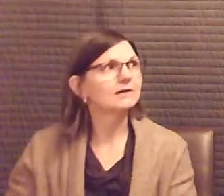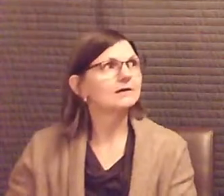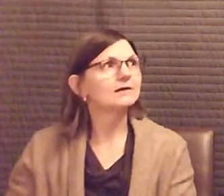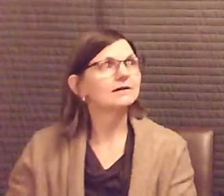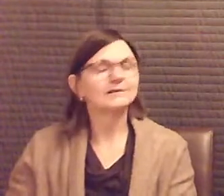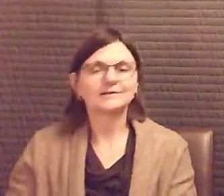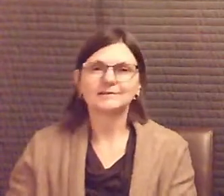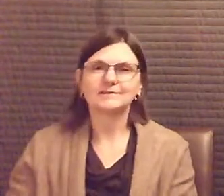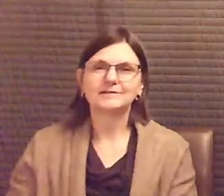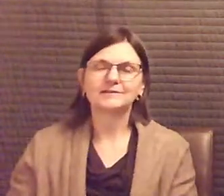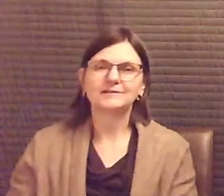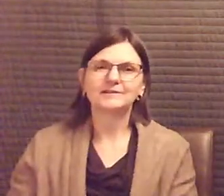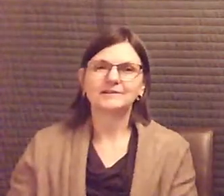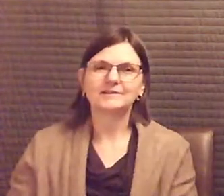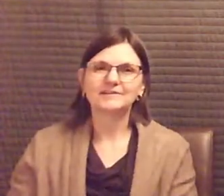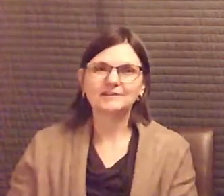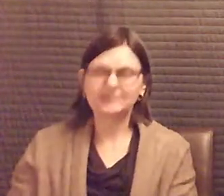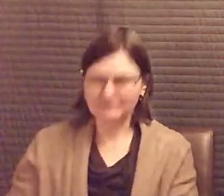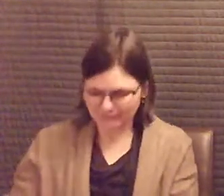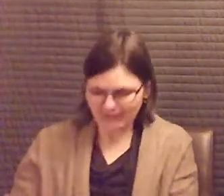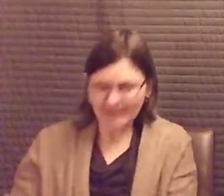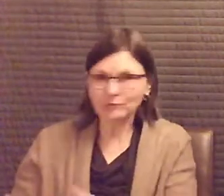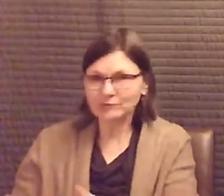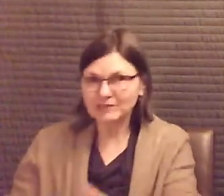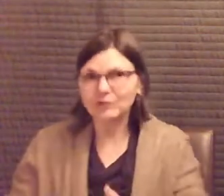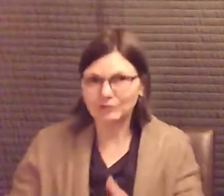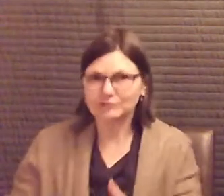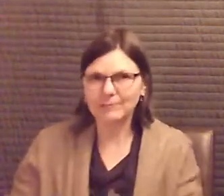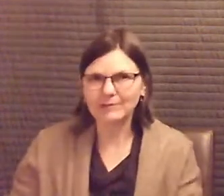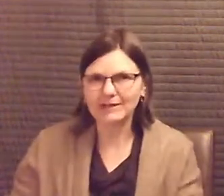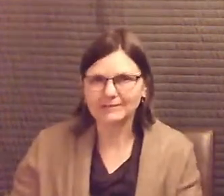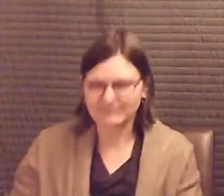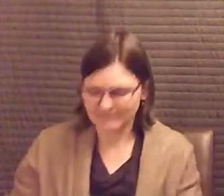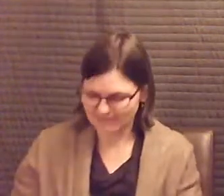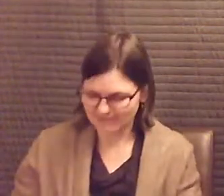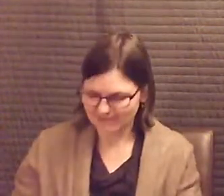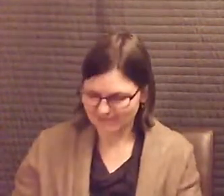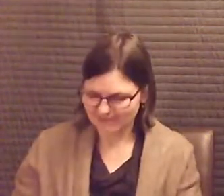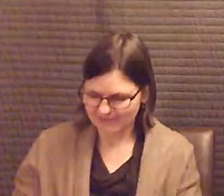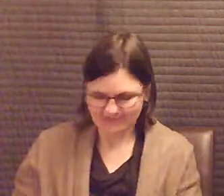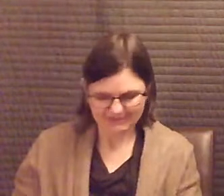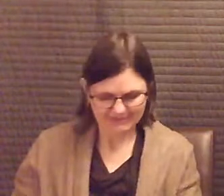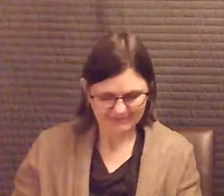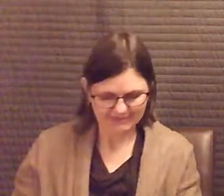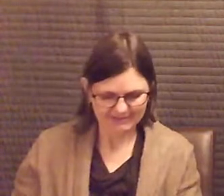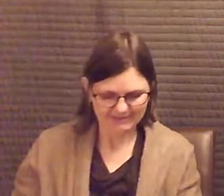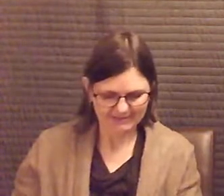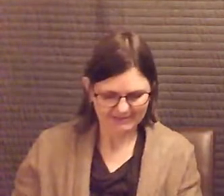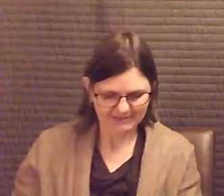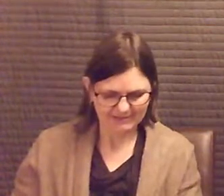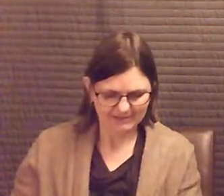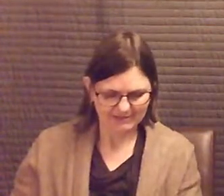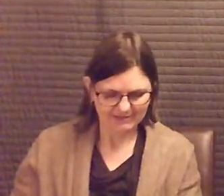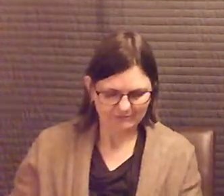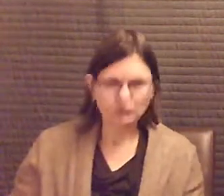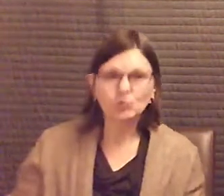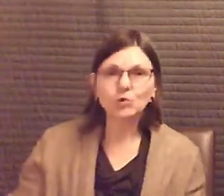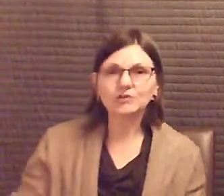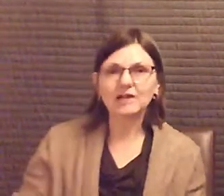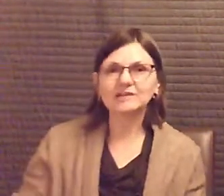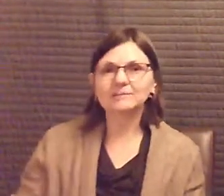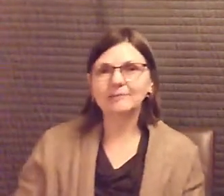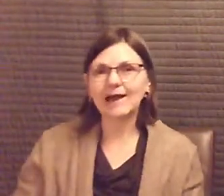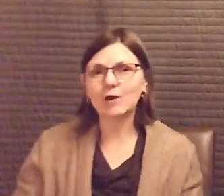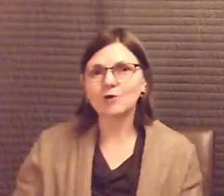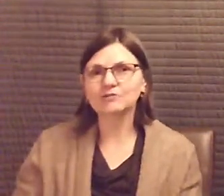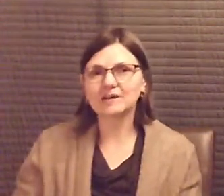donation to preach annalies ding het is een verleiding om hier nu hoeft te gaan preken of houders en robles clixon egypt van hoek